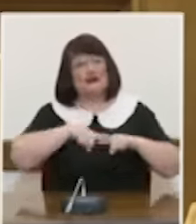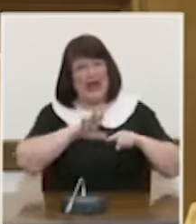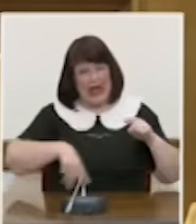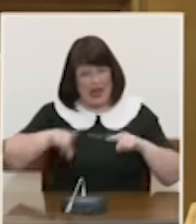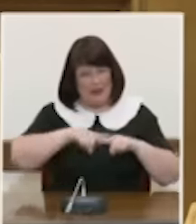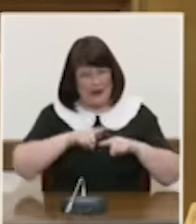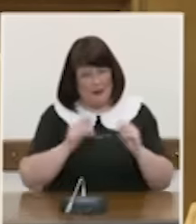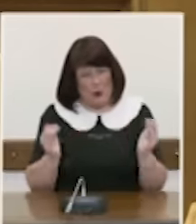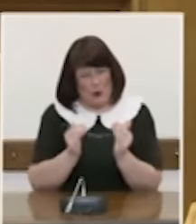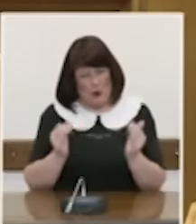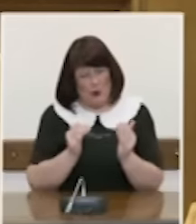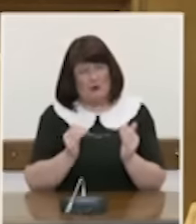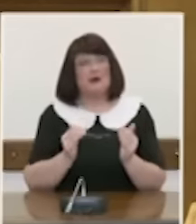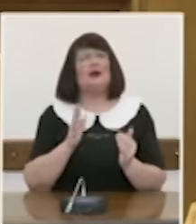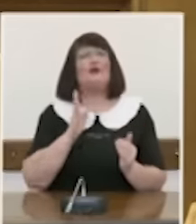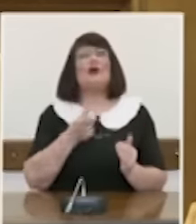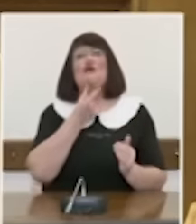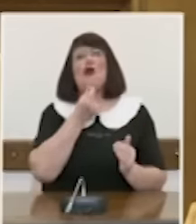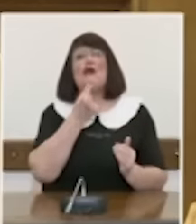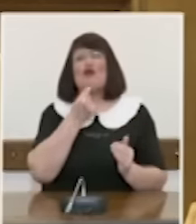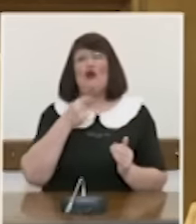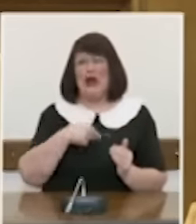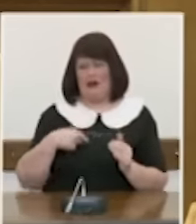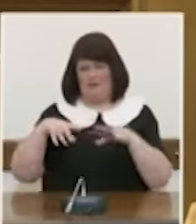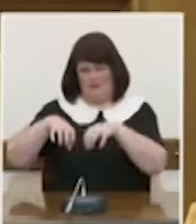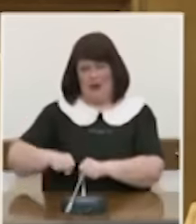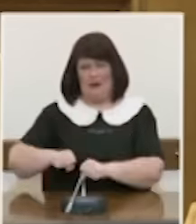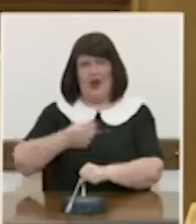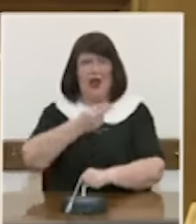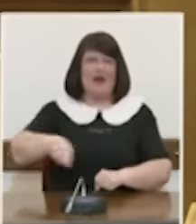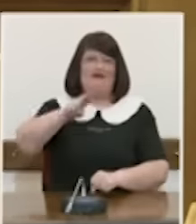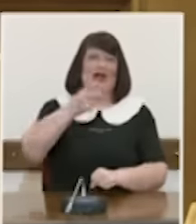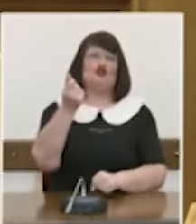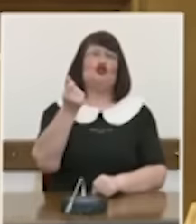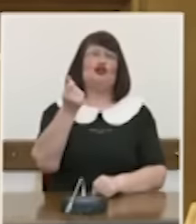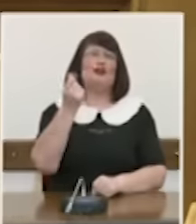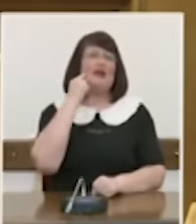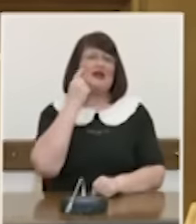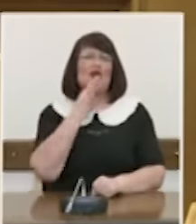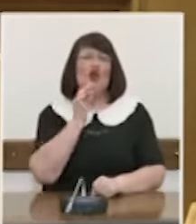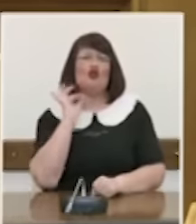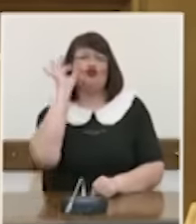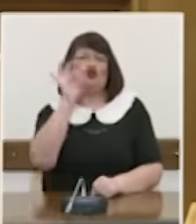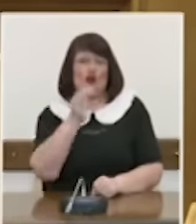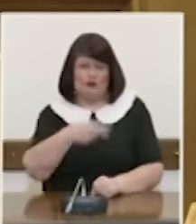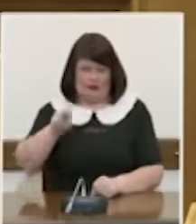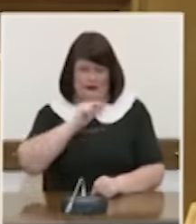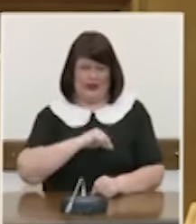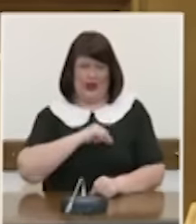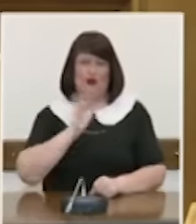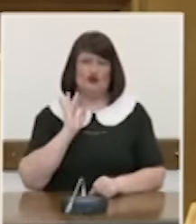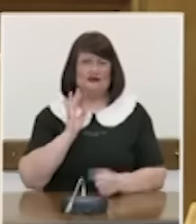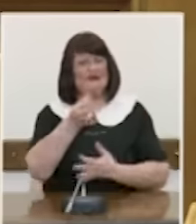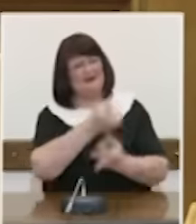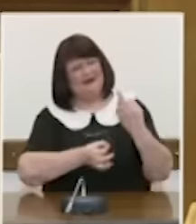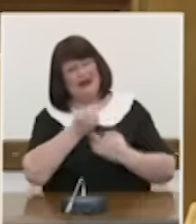να μονοπολιθεί πιο εύκολα, ανεβάζουν τις τιμές πάλι για να αυξήσουν το κέρδος? Και μας λέτε ότι θα πάει κόντρα